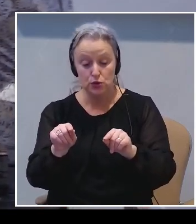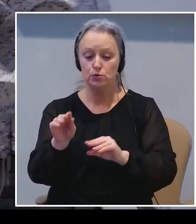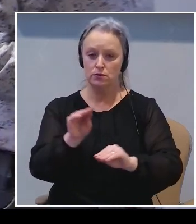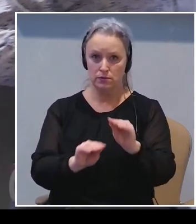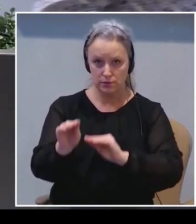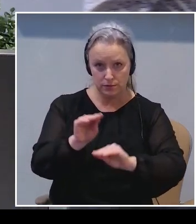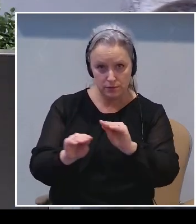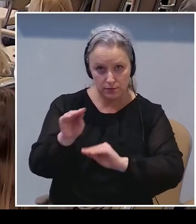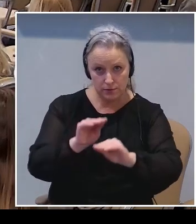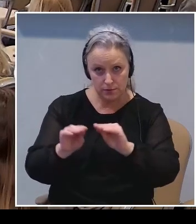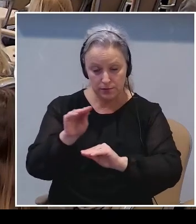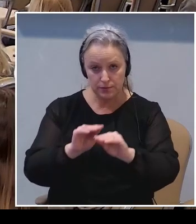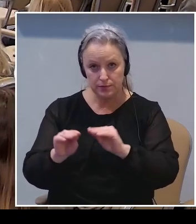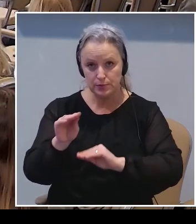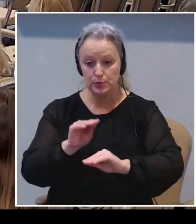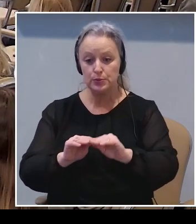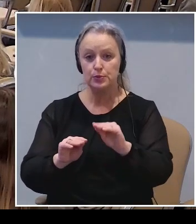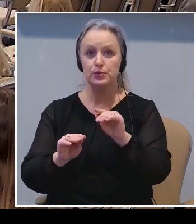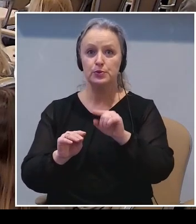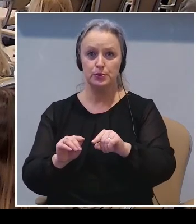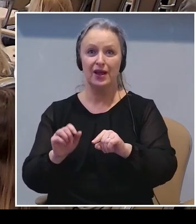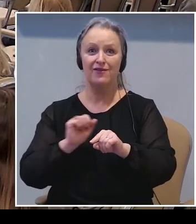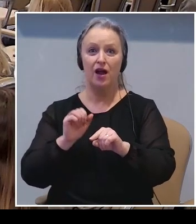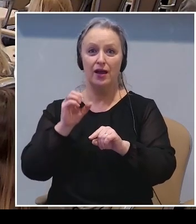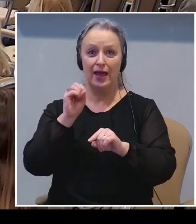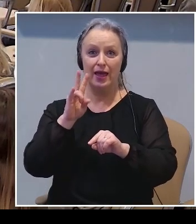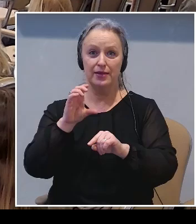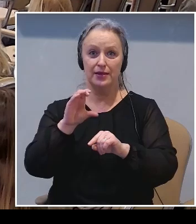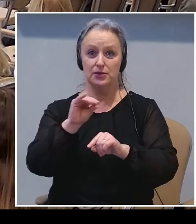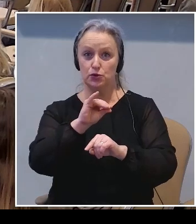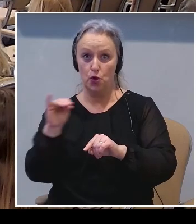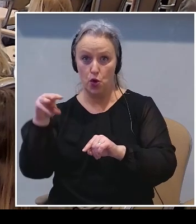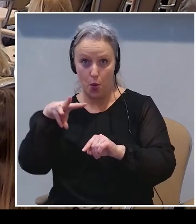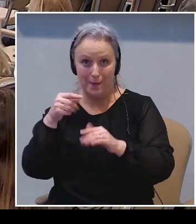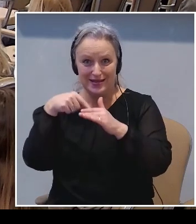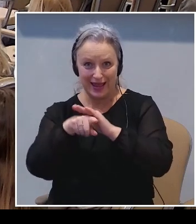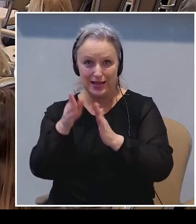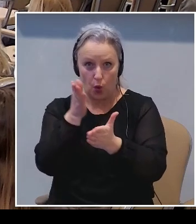mis kannab vajaliku ensüümi kodeerimise materjali.